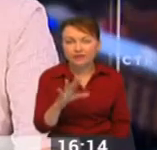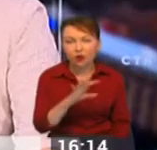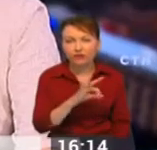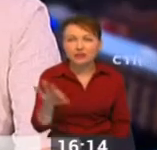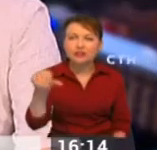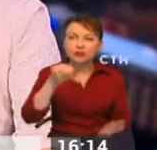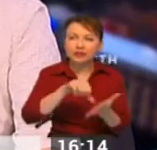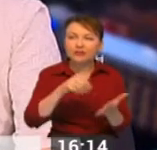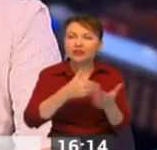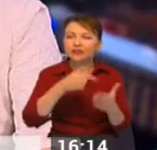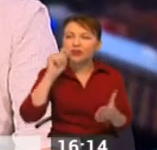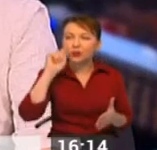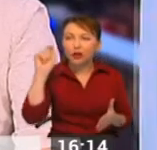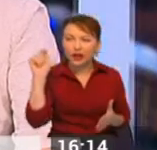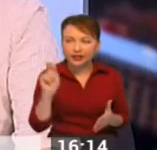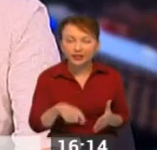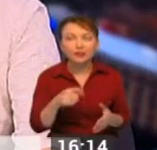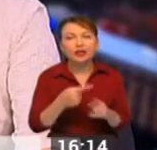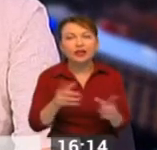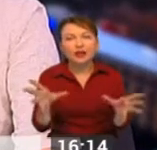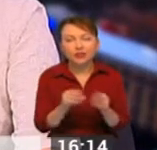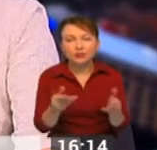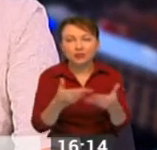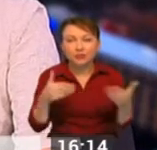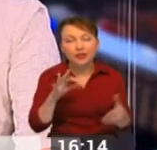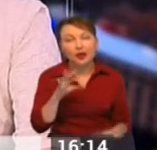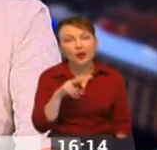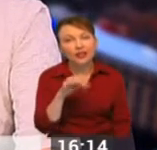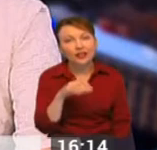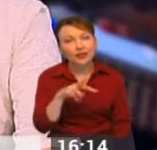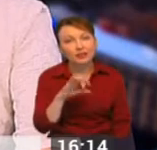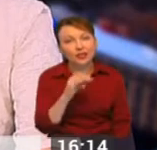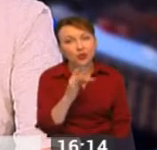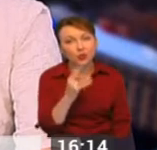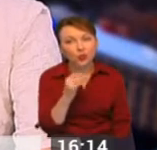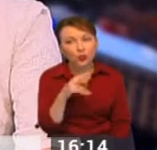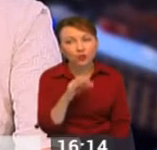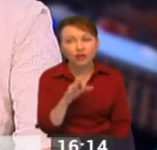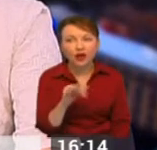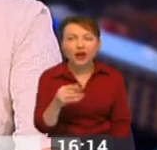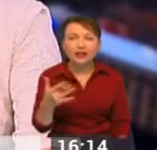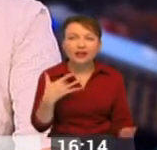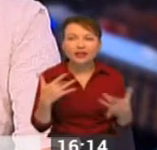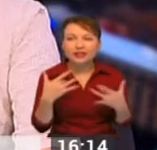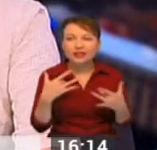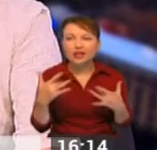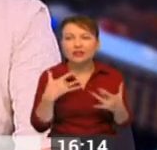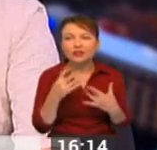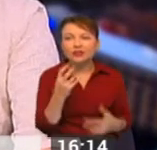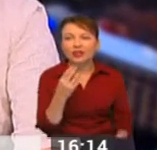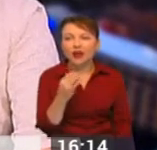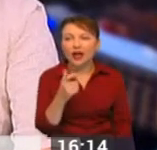від України на іграх кочівників разом з нами, і також Олена Міркулова, керівник театру «Нікаель». Ми вітаємо